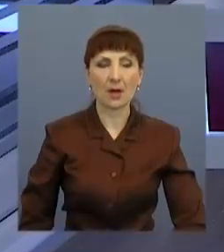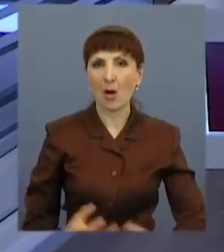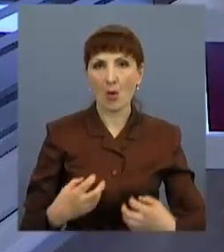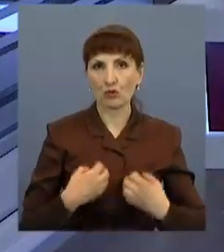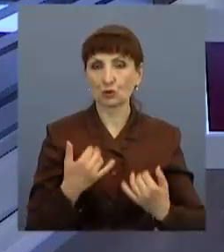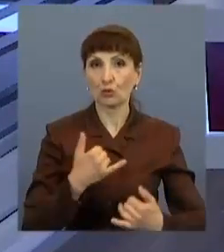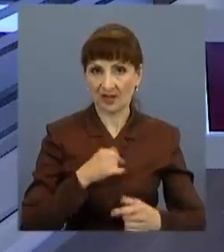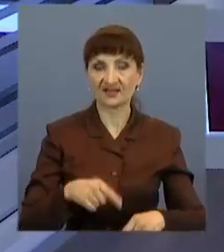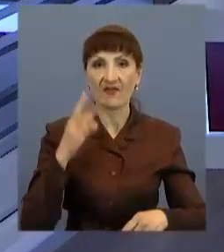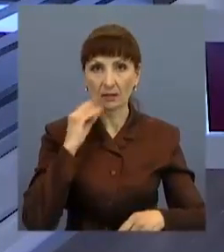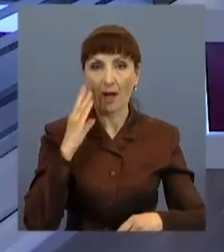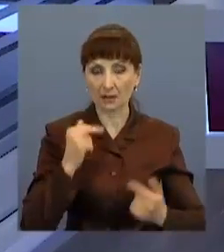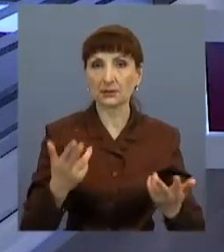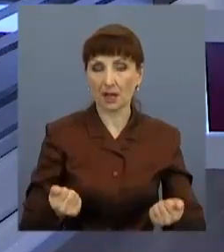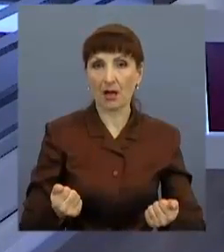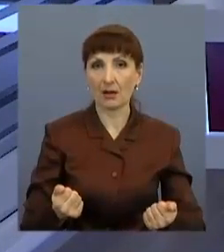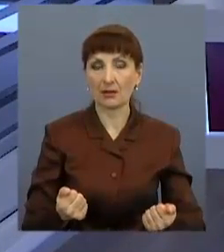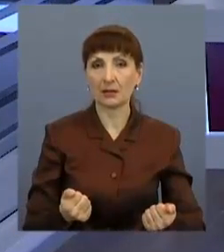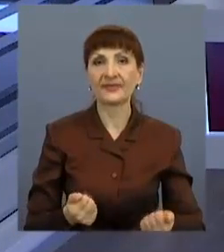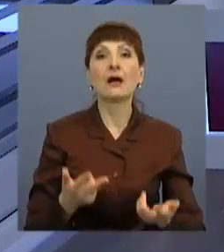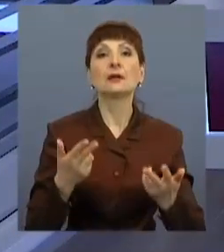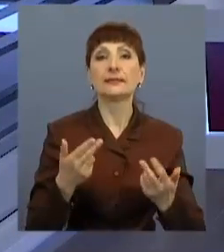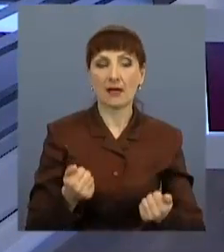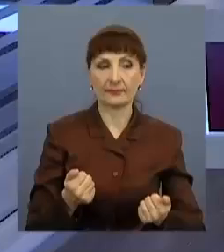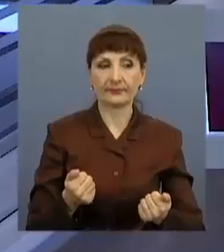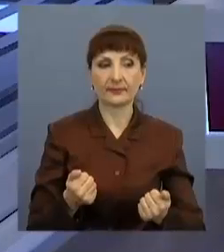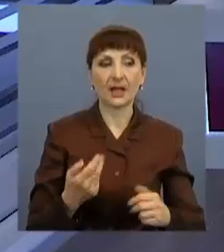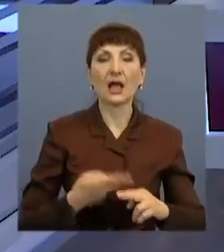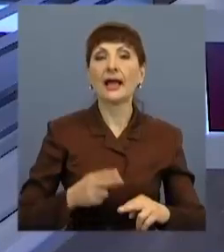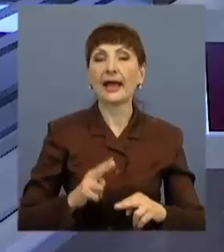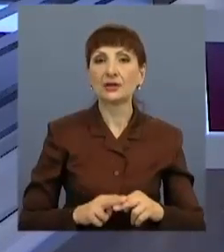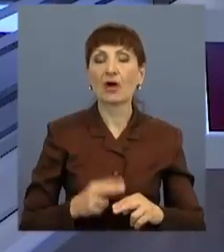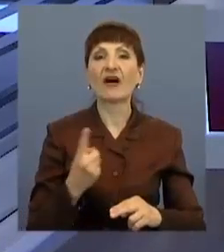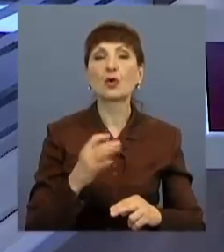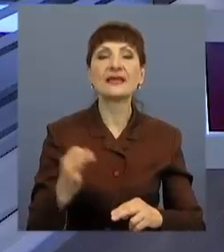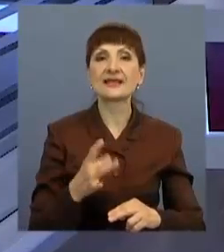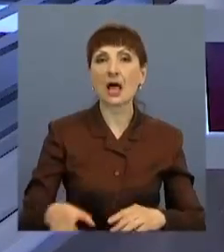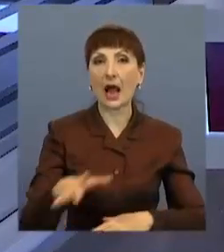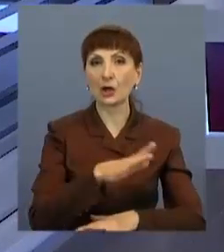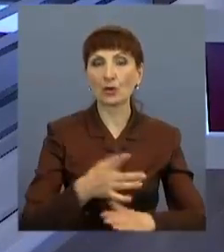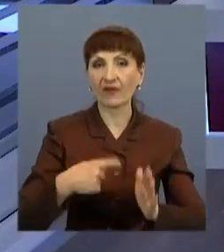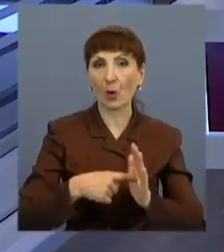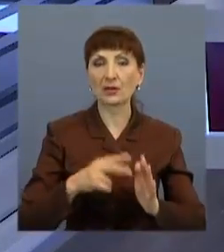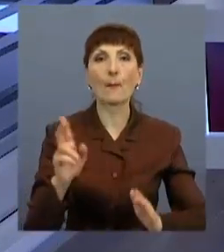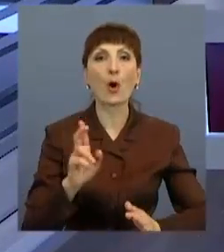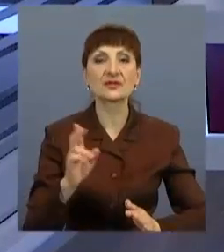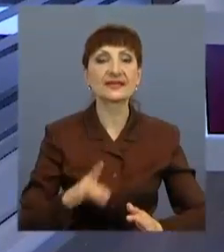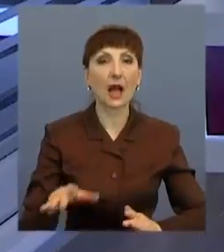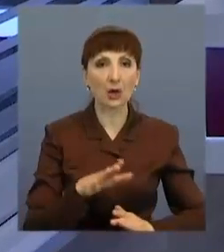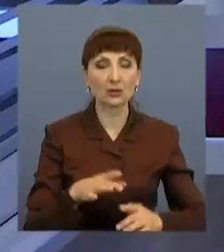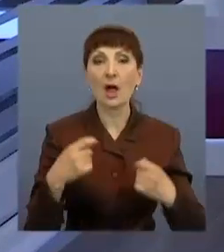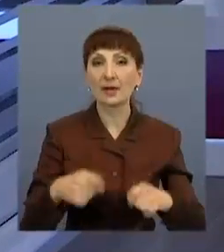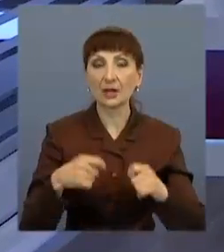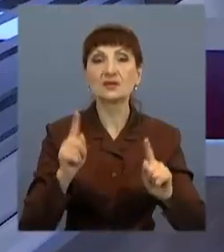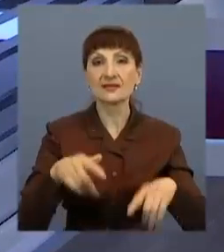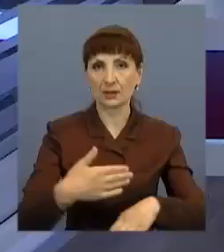это у нас в Алматы, Рашид? Абсолютно. Это в одном из районов нашего города, в Бустандыйском районе, продается